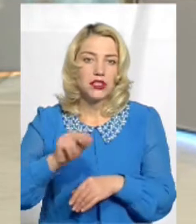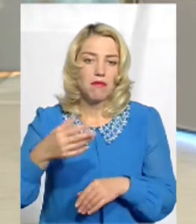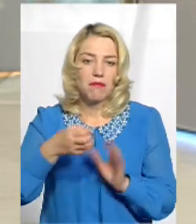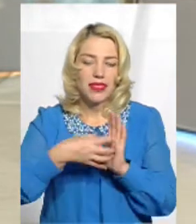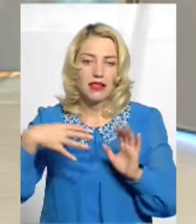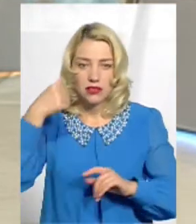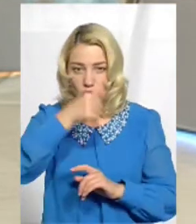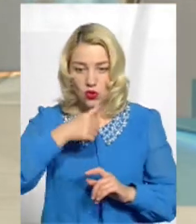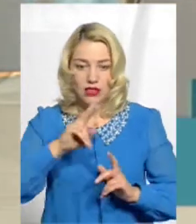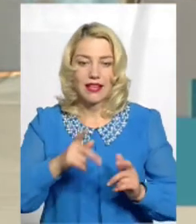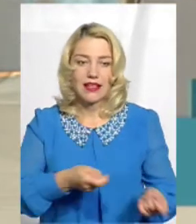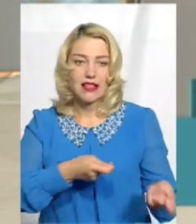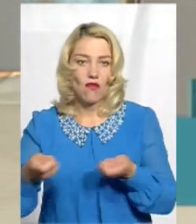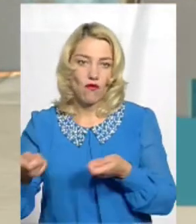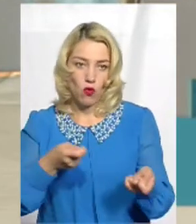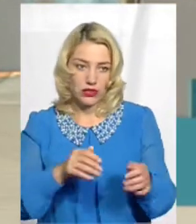довозять шкільних дітей. Тому ми